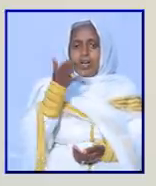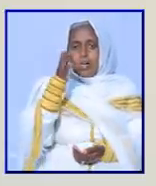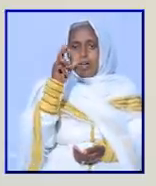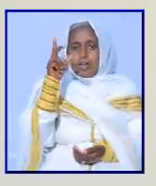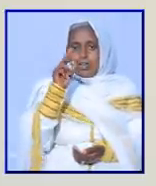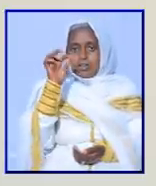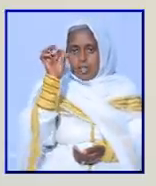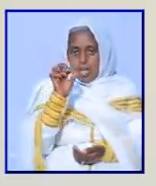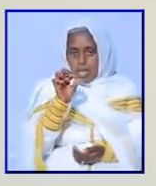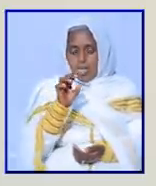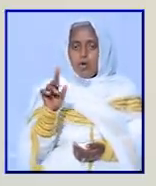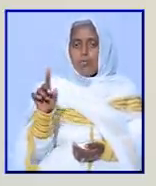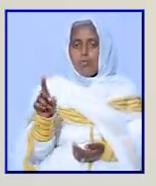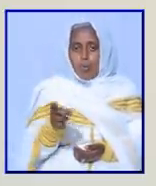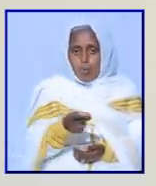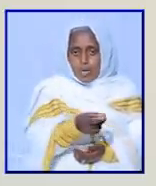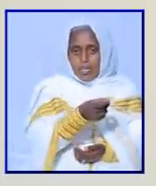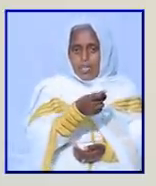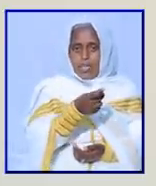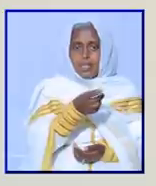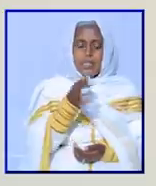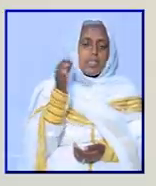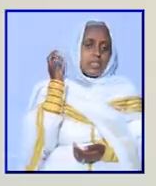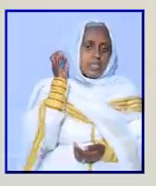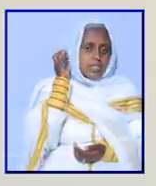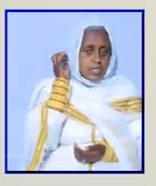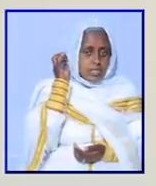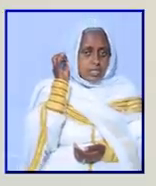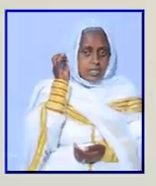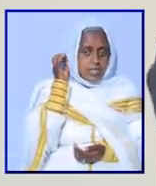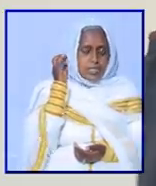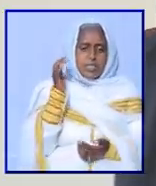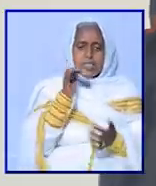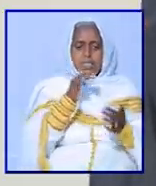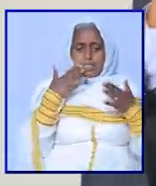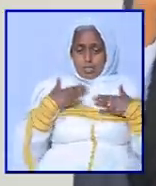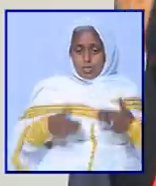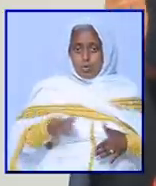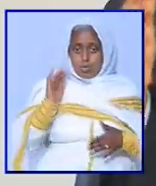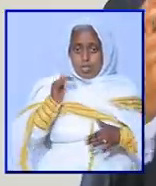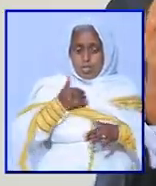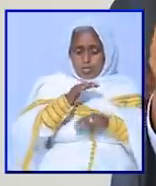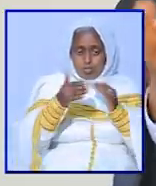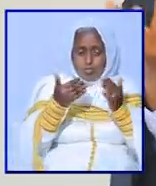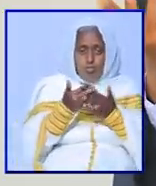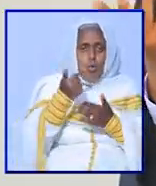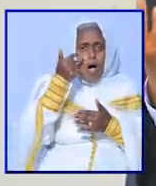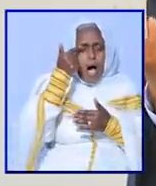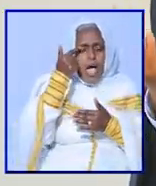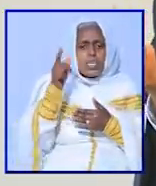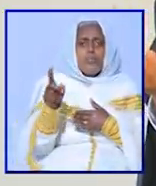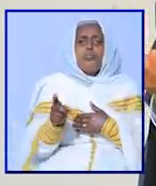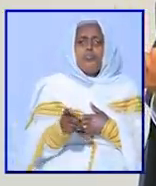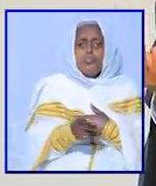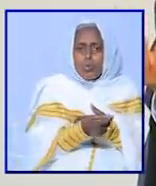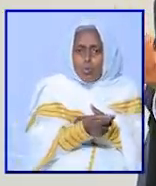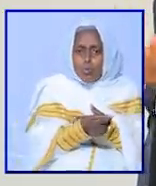አይቴ እንኮነ እዝን እንደው ሰውነታችን ሁሉ አይን